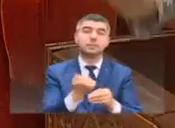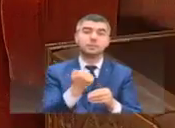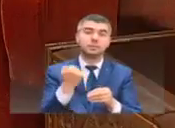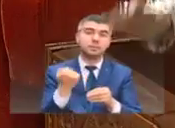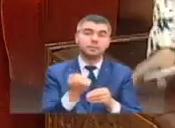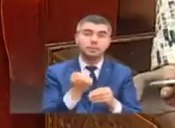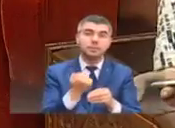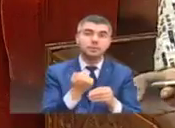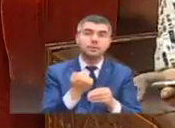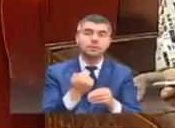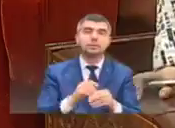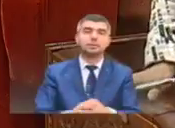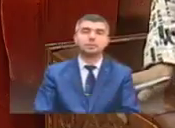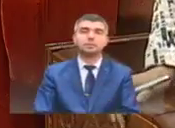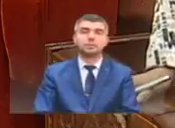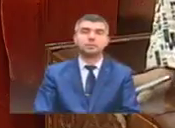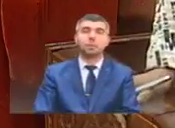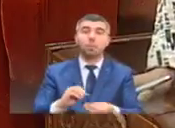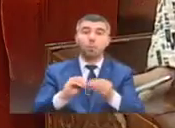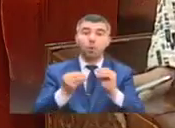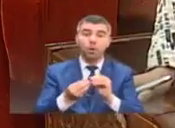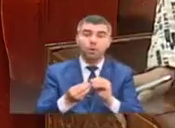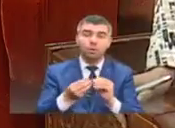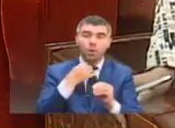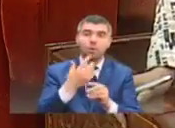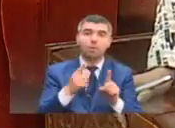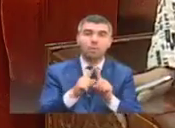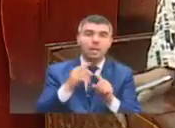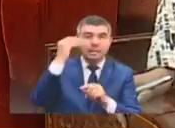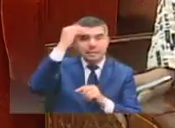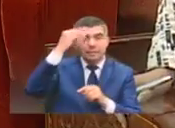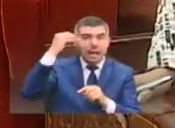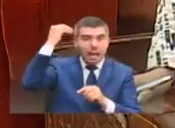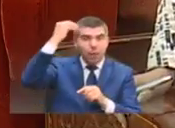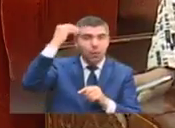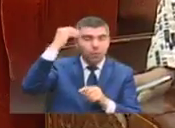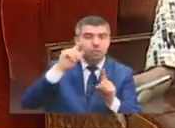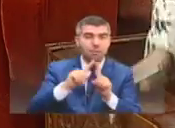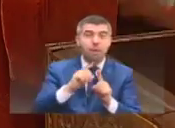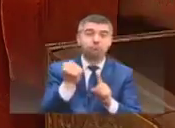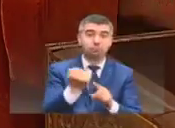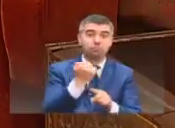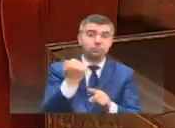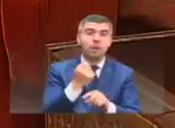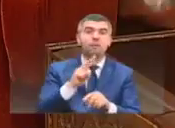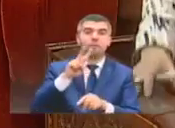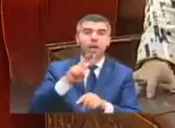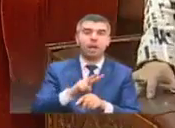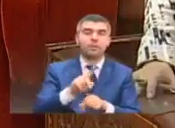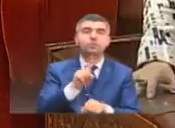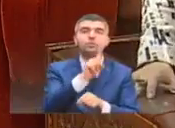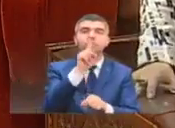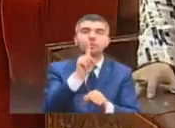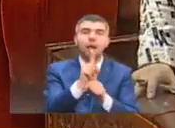المشاريع قيد الانجاز. المشكل ديال غفصاي، غفصاي بالفعل كان فيه تاخر جد مهم، لان لا يعقل ان الجماعات